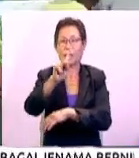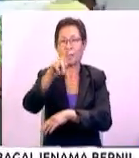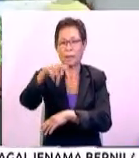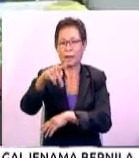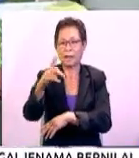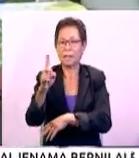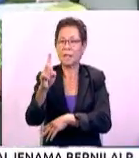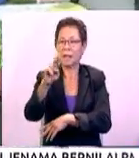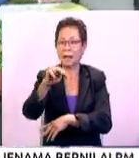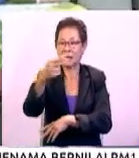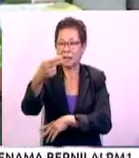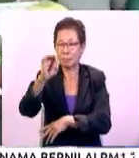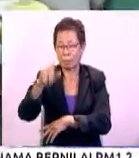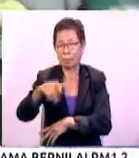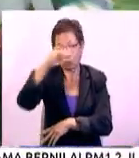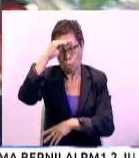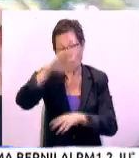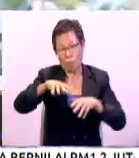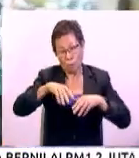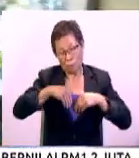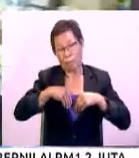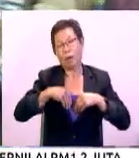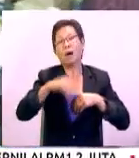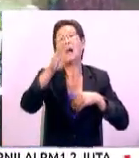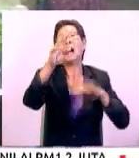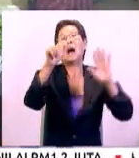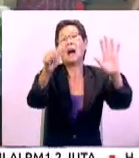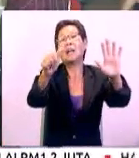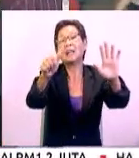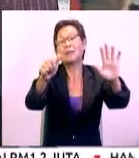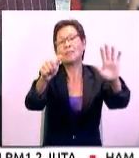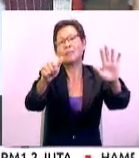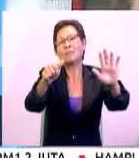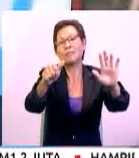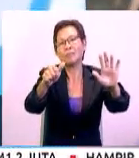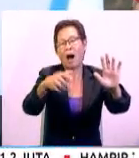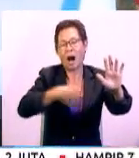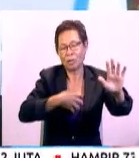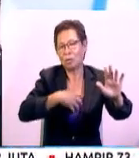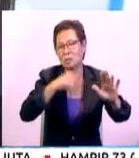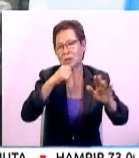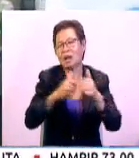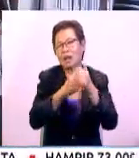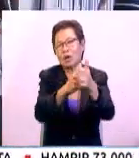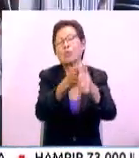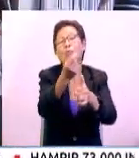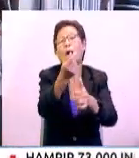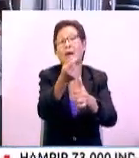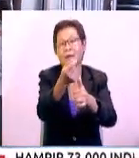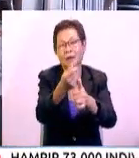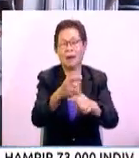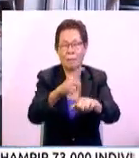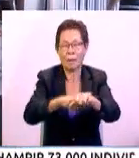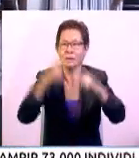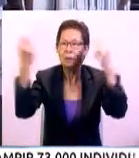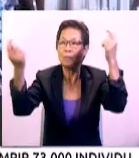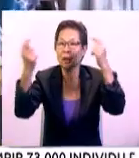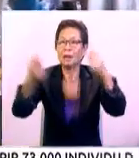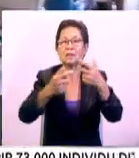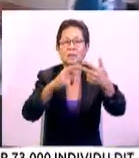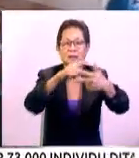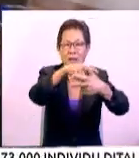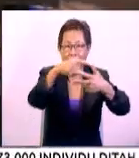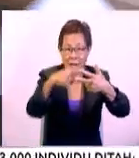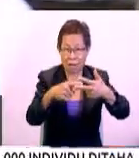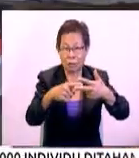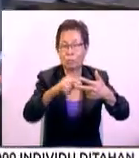KPDN-HEP Johor hanya menerima 6 aduan berkaitan ketidakpatuhan harga barang sepanjang musim perayaan, dengan 3 daripadanya